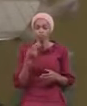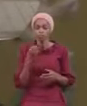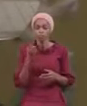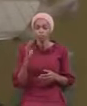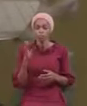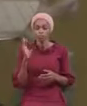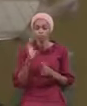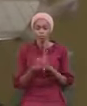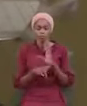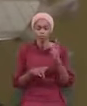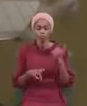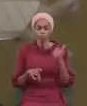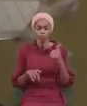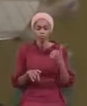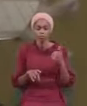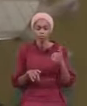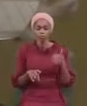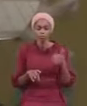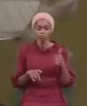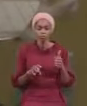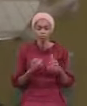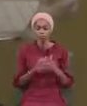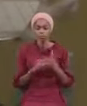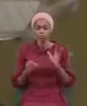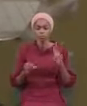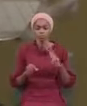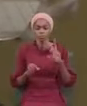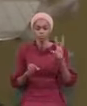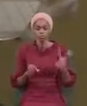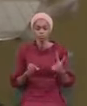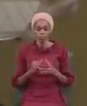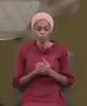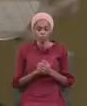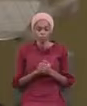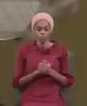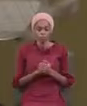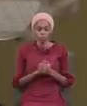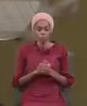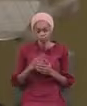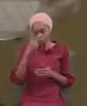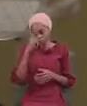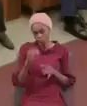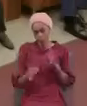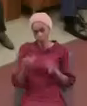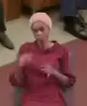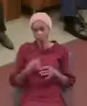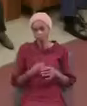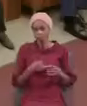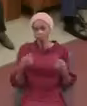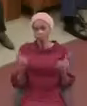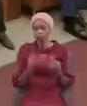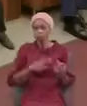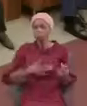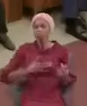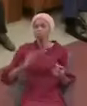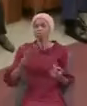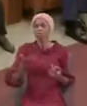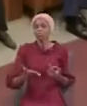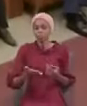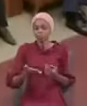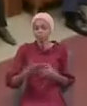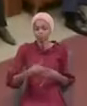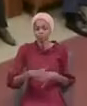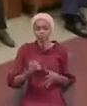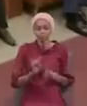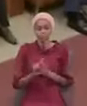26 Hébreux 10 verset 26 car si nous péchons volontairement après avoir reçu